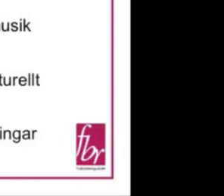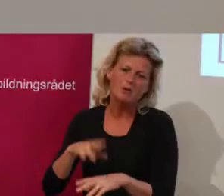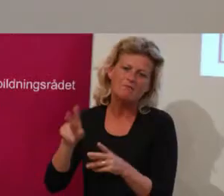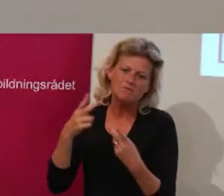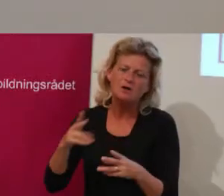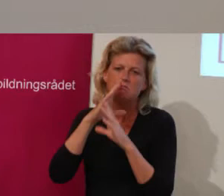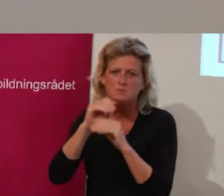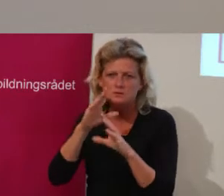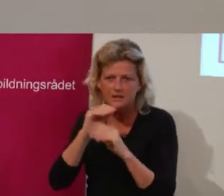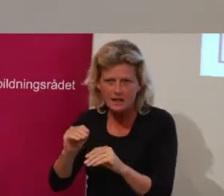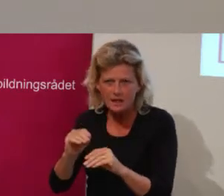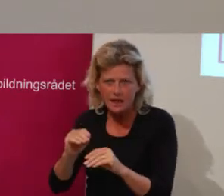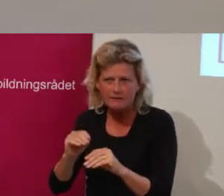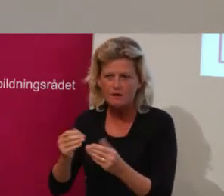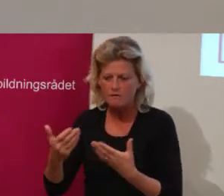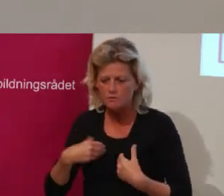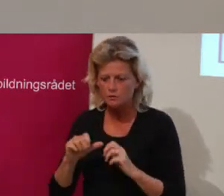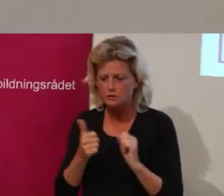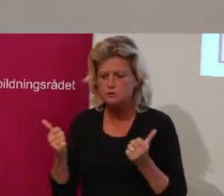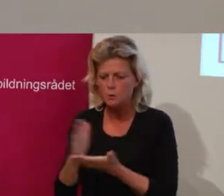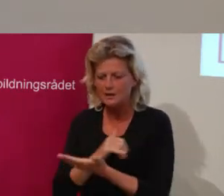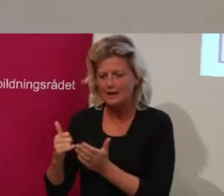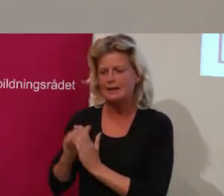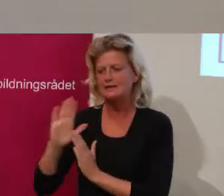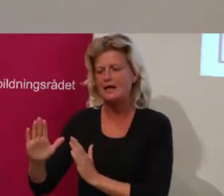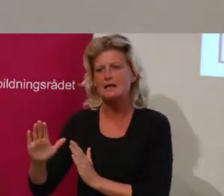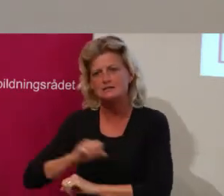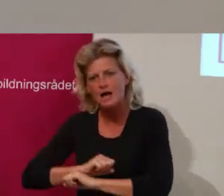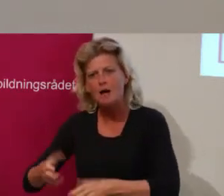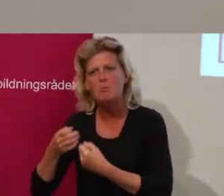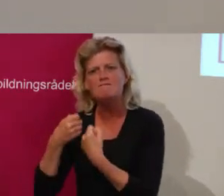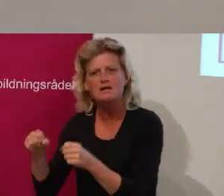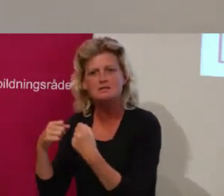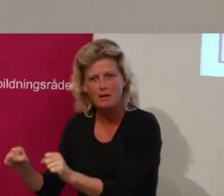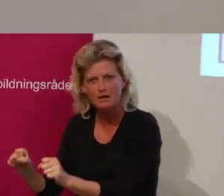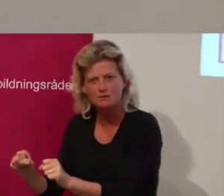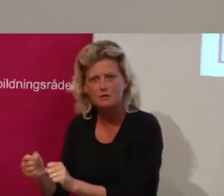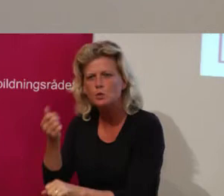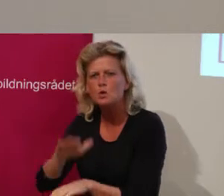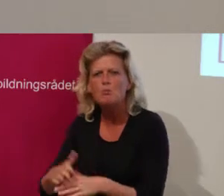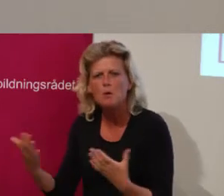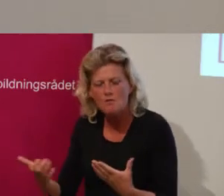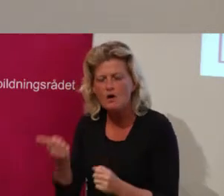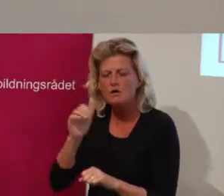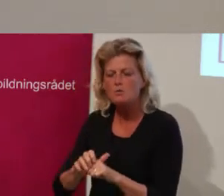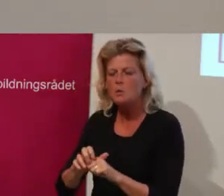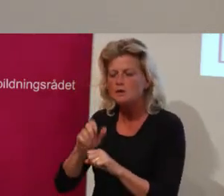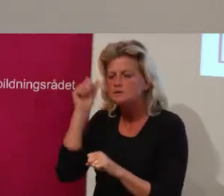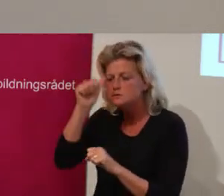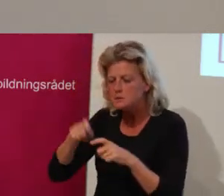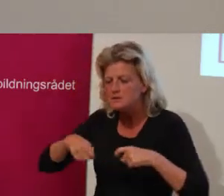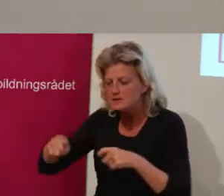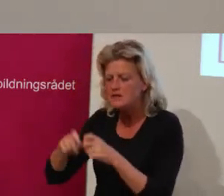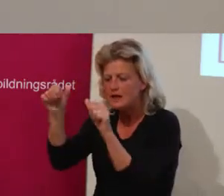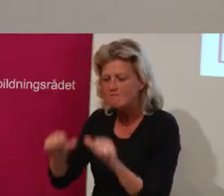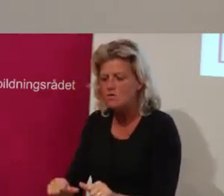blivit en väldigt stor del av studieförbundens allmänna verksamhet. Inte minst i studiecirkelform.